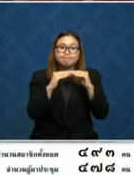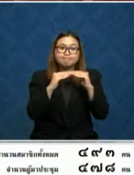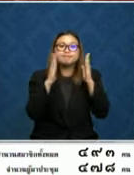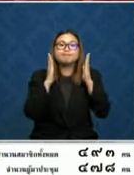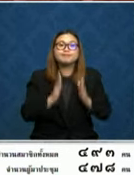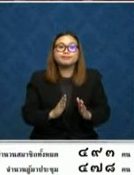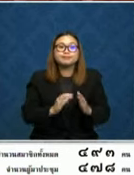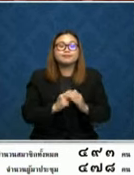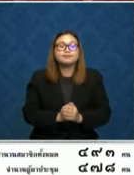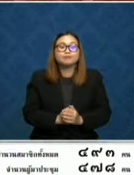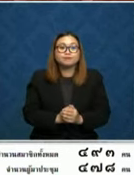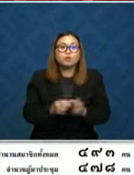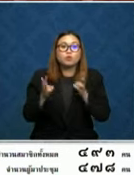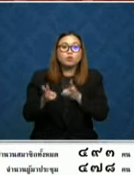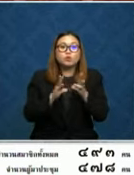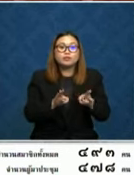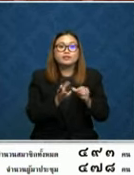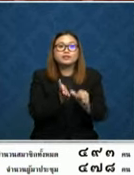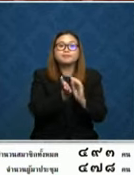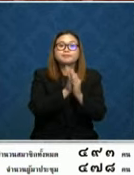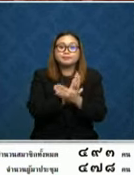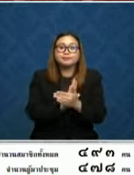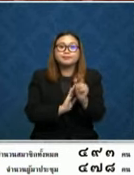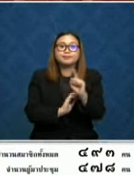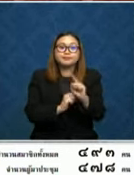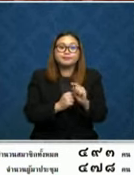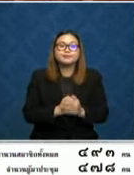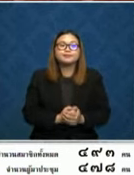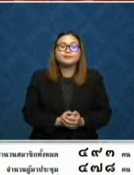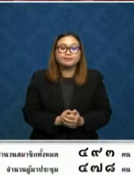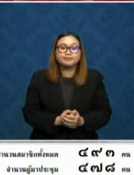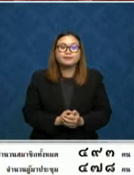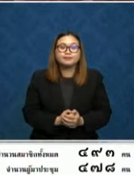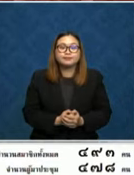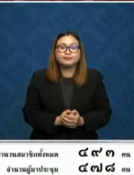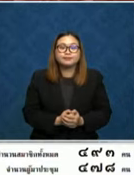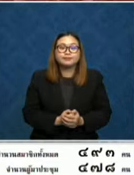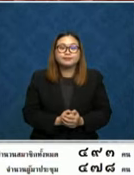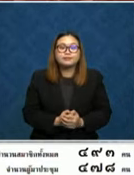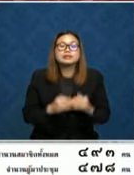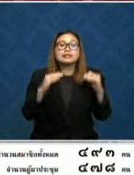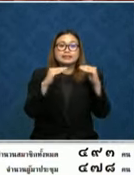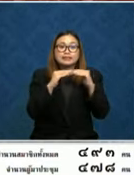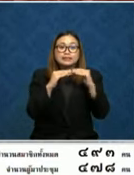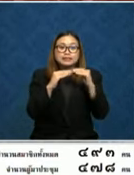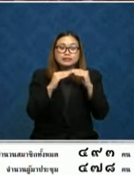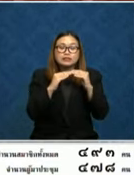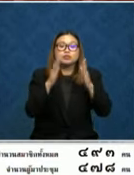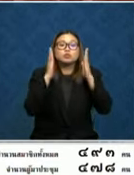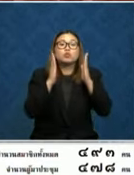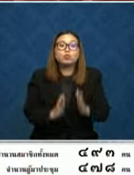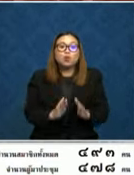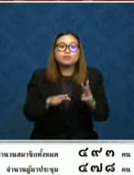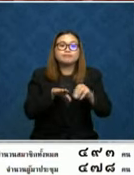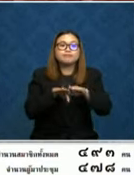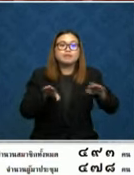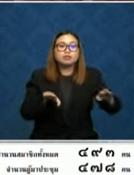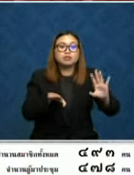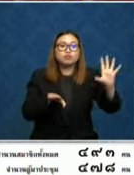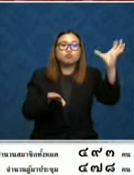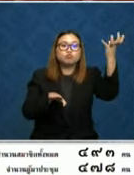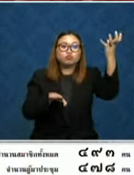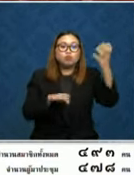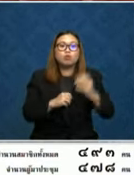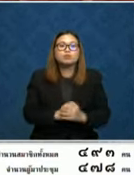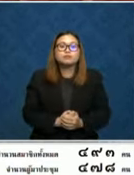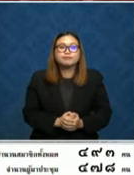แก้ไขเพื่อให้มั่นใจค่ะว่าคุณค่าสิทธิมนุษยชนที่เราชอบกล่าวอ้างกันนั้นจะเป็นสิทธิมนุษยชนค่ะตามมาตรฐานสากลไม่ใช่สิทธิ